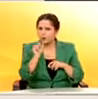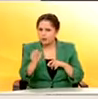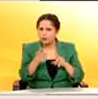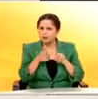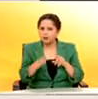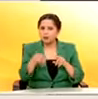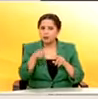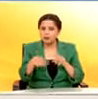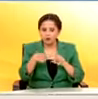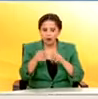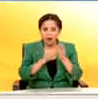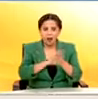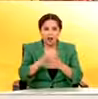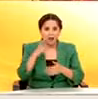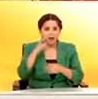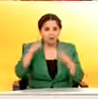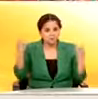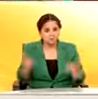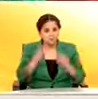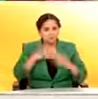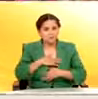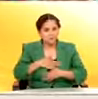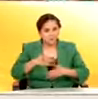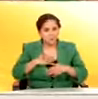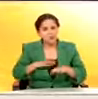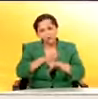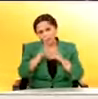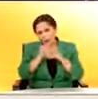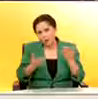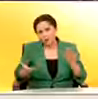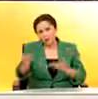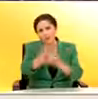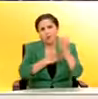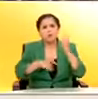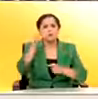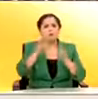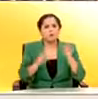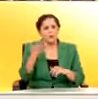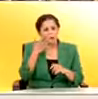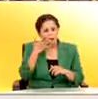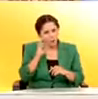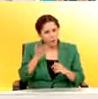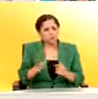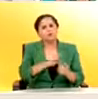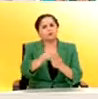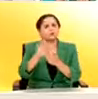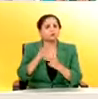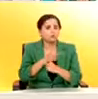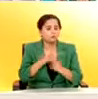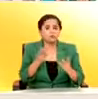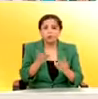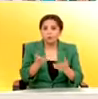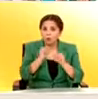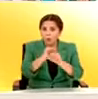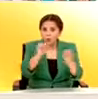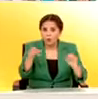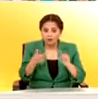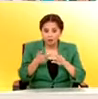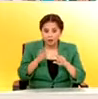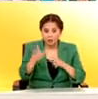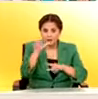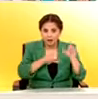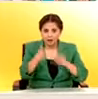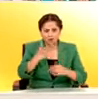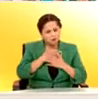काशी तमिल संगमम उन सभी लोगों के लिए एक महत्वपूर्ण मंच बन गया है जिन्हें तमिल भाषा